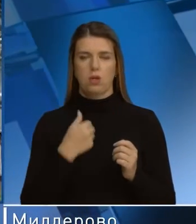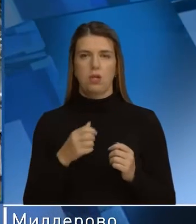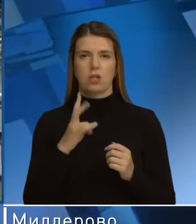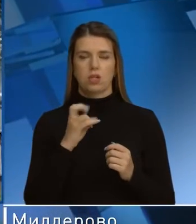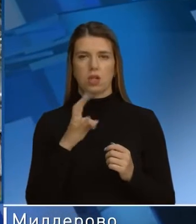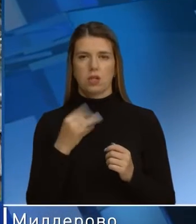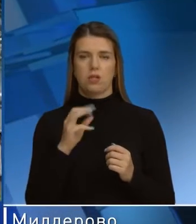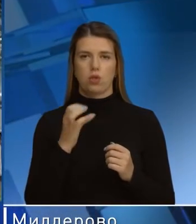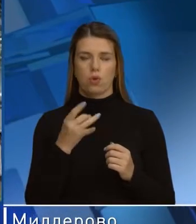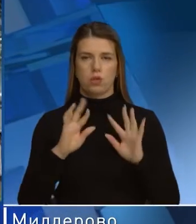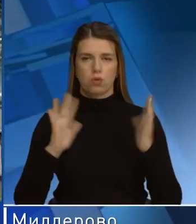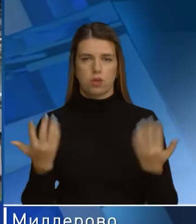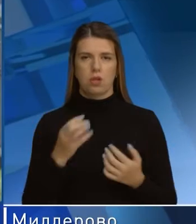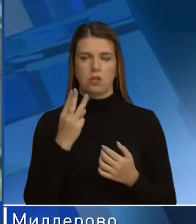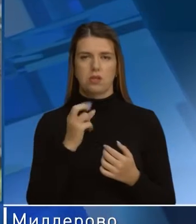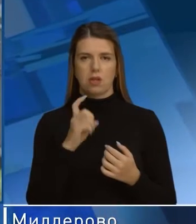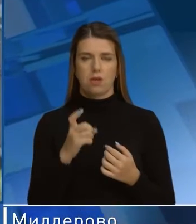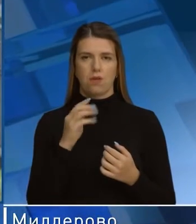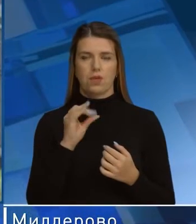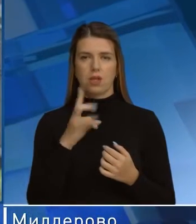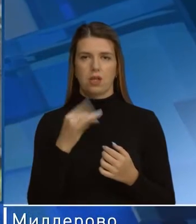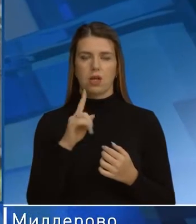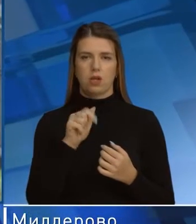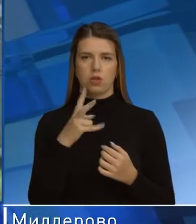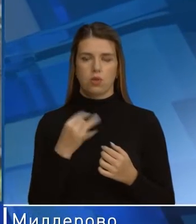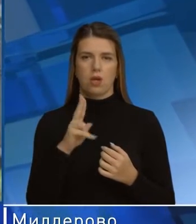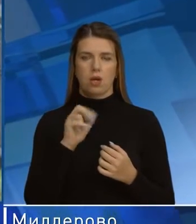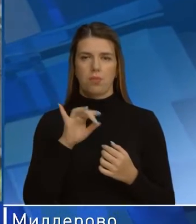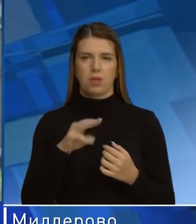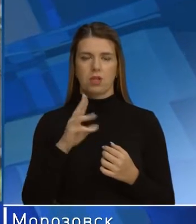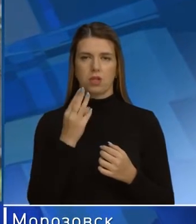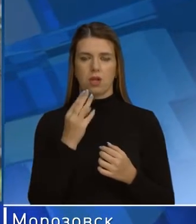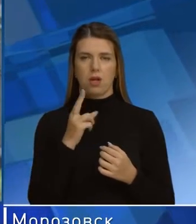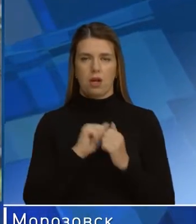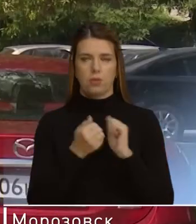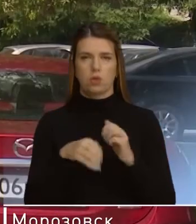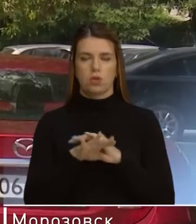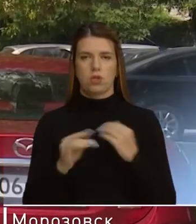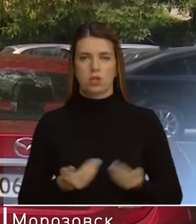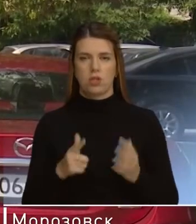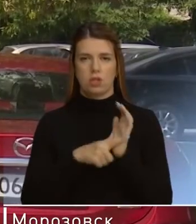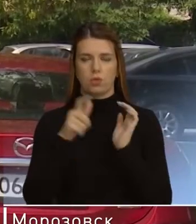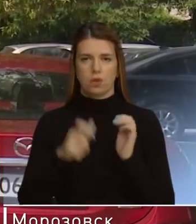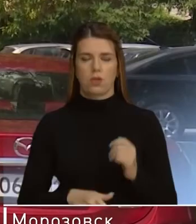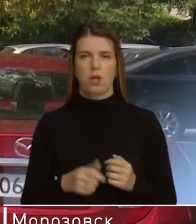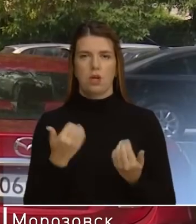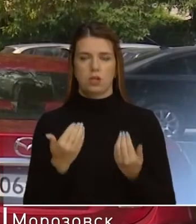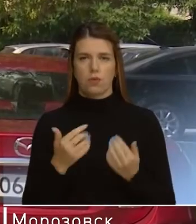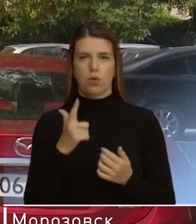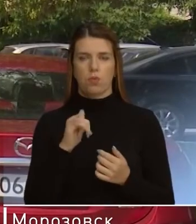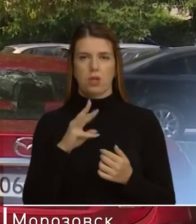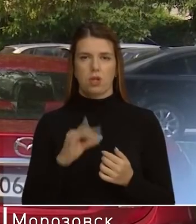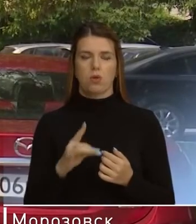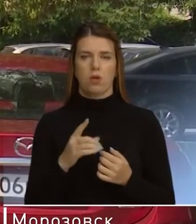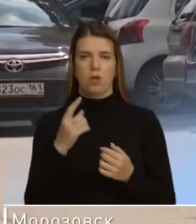года нештатной ситуации в одном из цехов федерального казенного предприятия комбинат каменский ушли жизни 7 человек сегодня губернатор